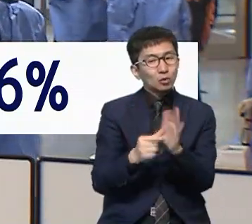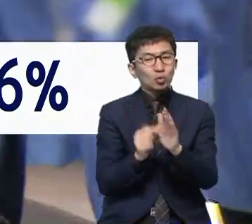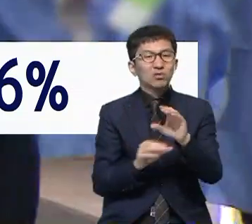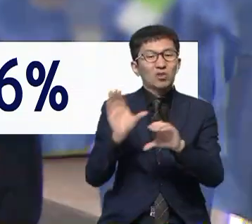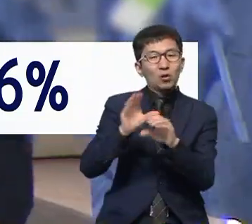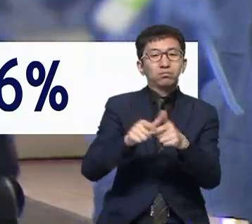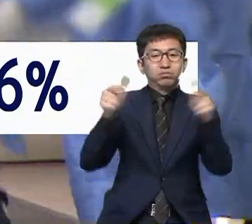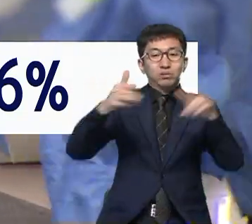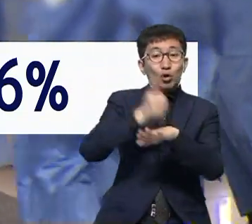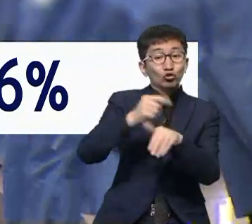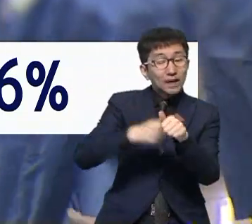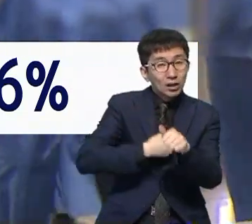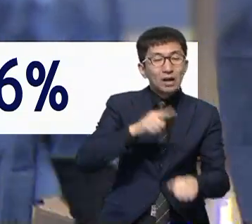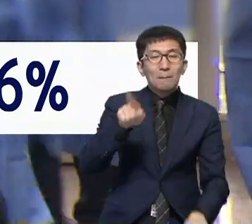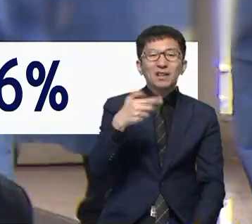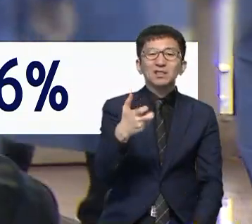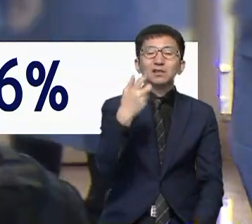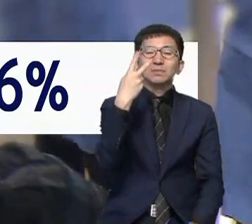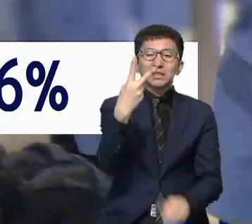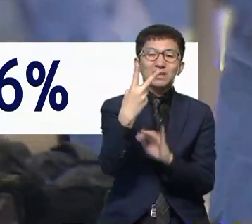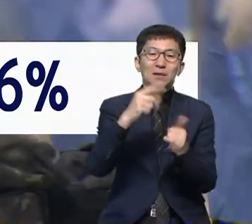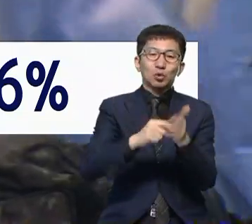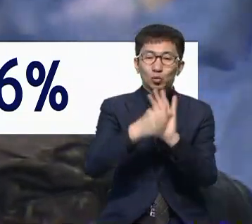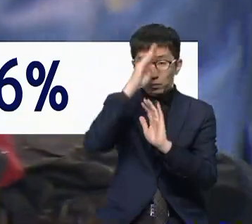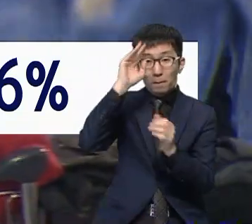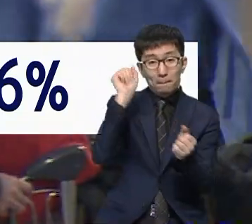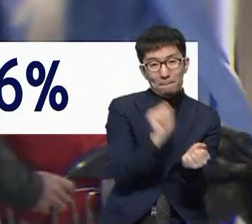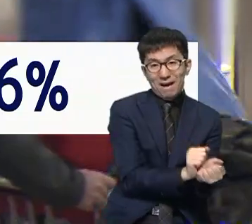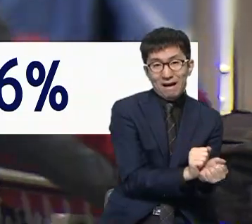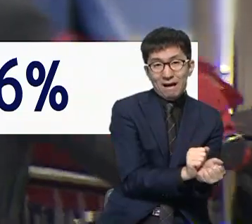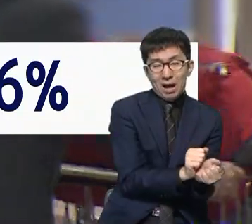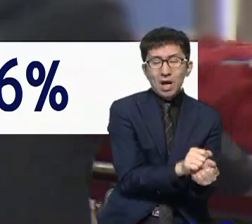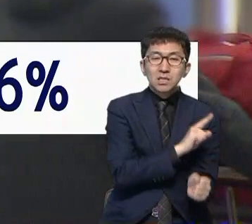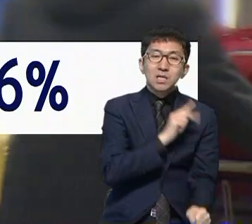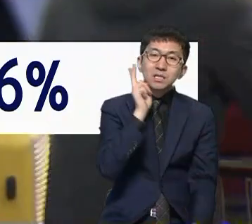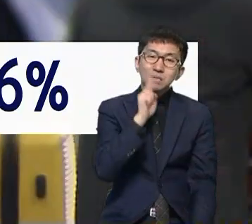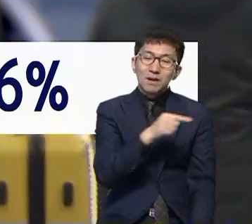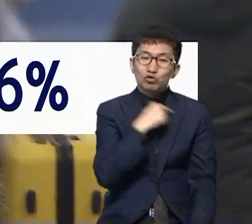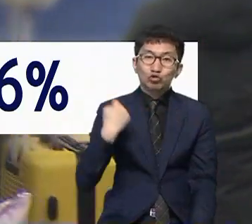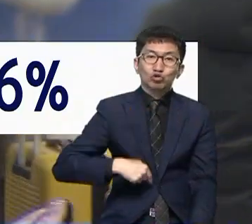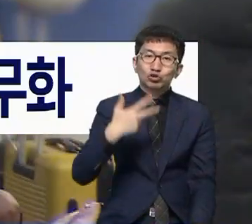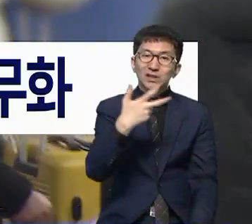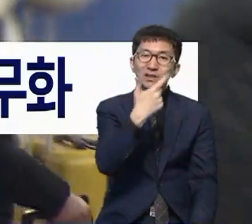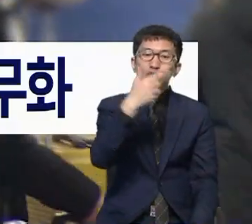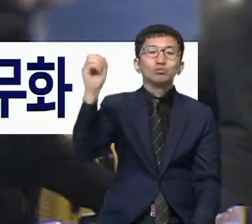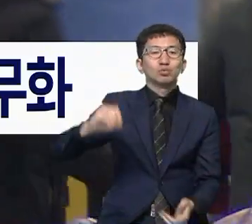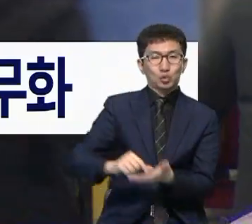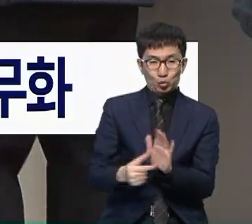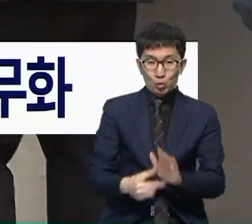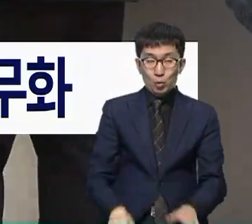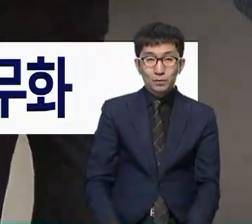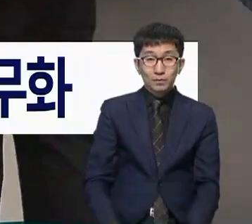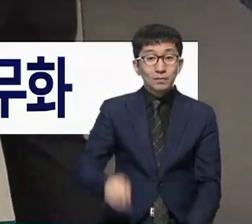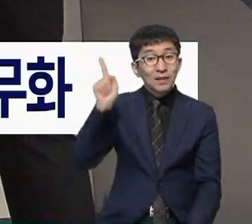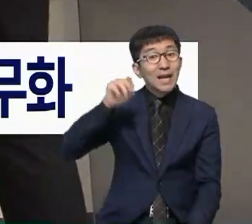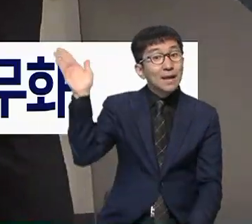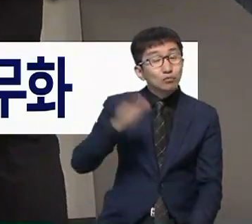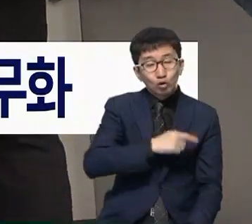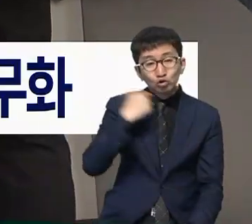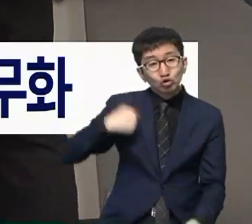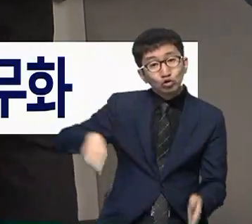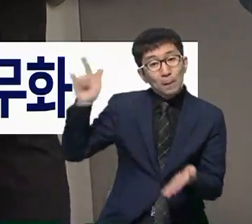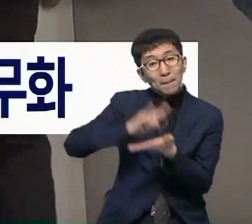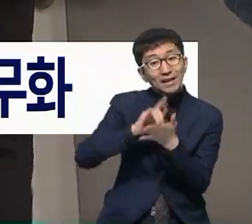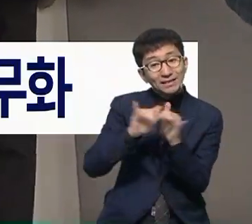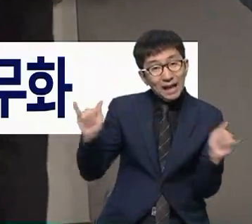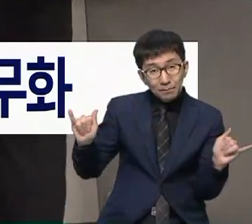많았습니다. 이 중 중국발 확진자가 76%를 차지했습니다. 내일부터는 중국발 입국자에 대해